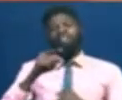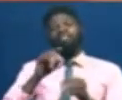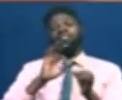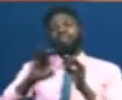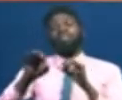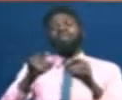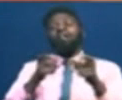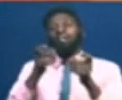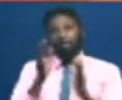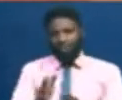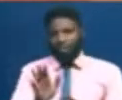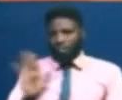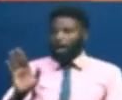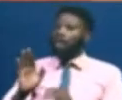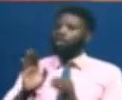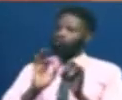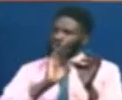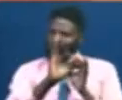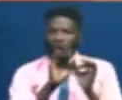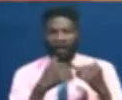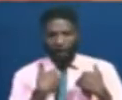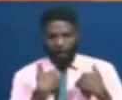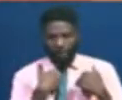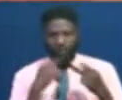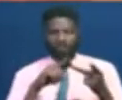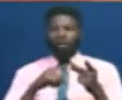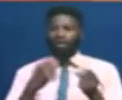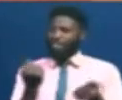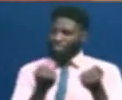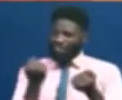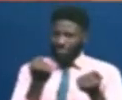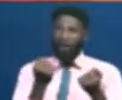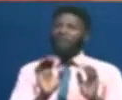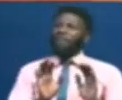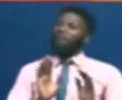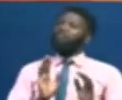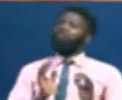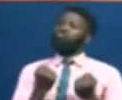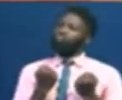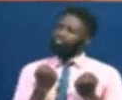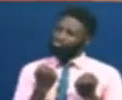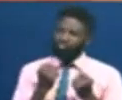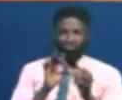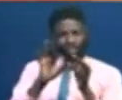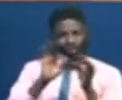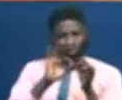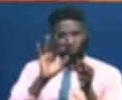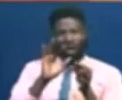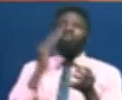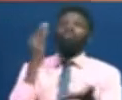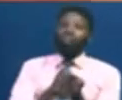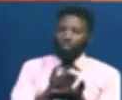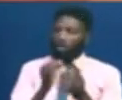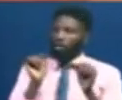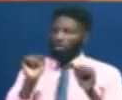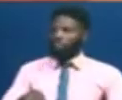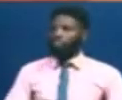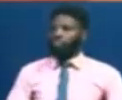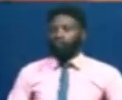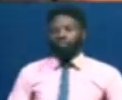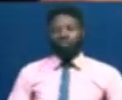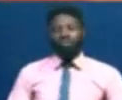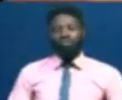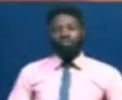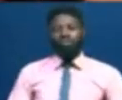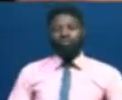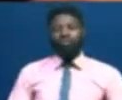speed na inakata gari. Na katika hali ile ya kuanza ile kazi tulifanya vyema sana. Ni kwa